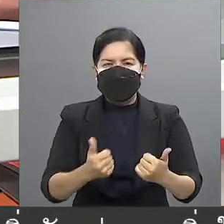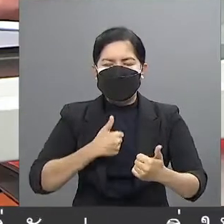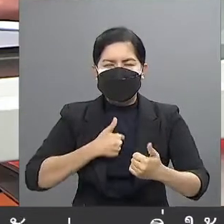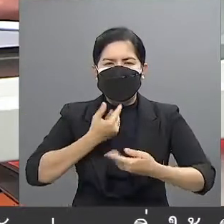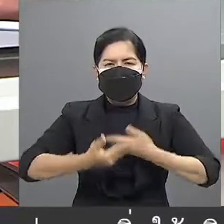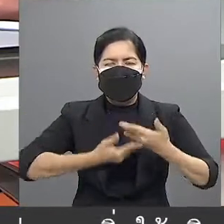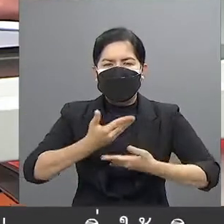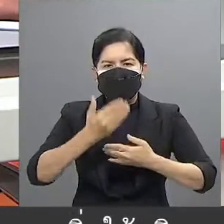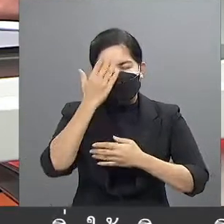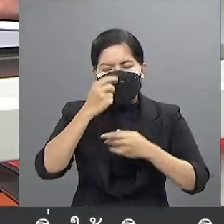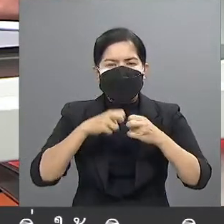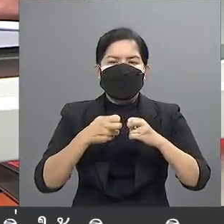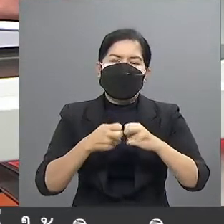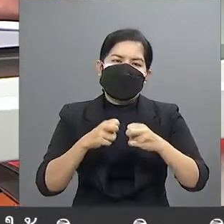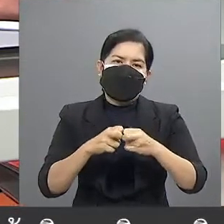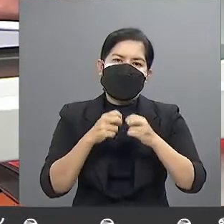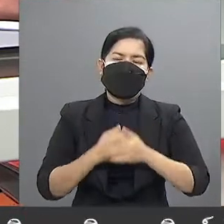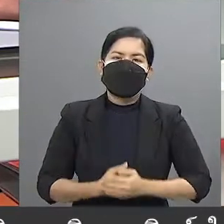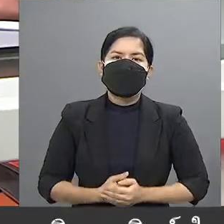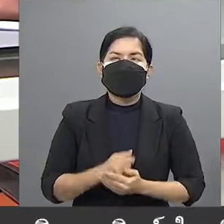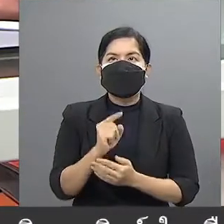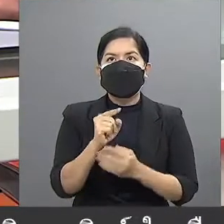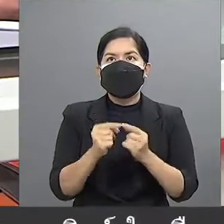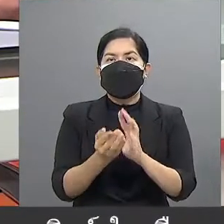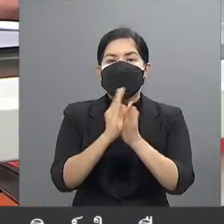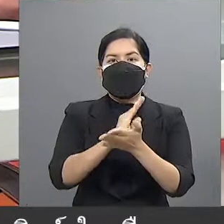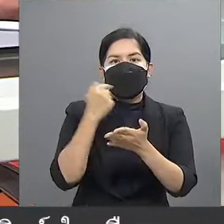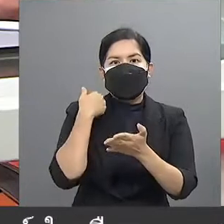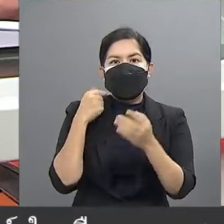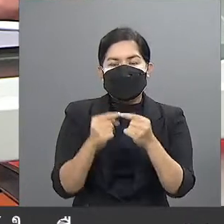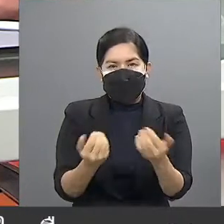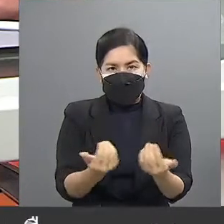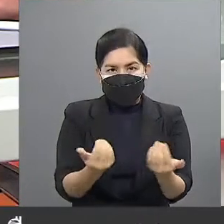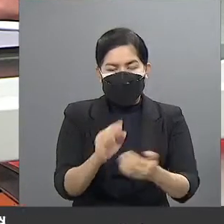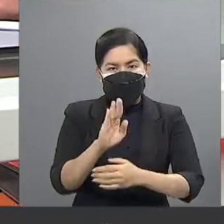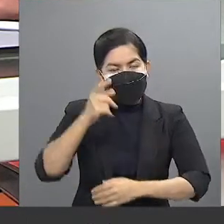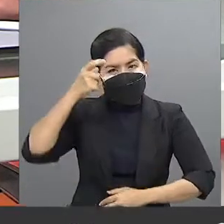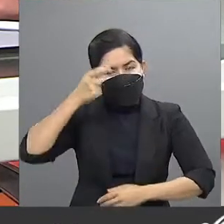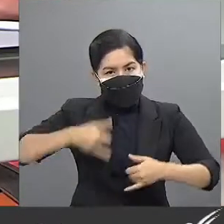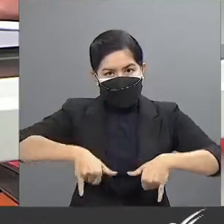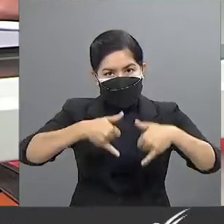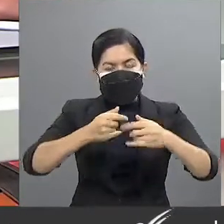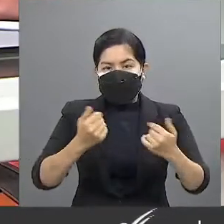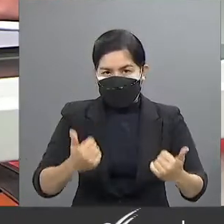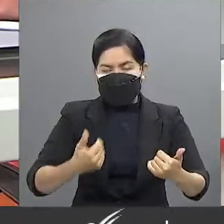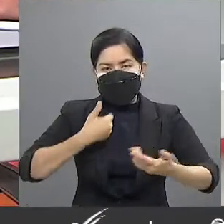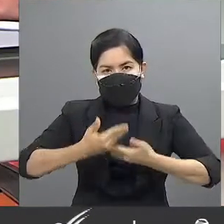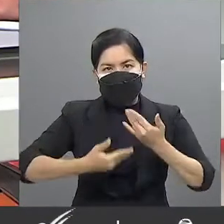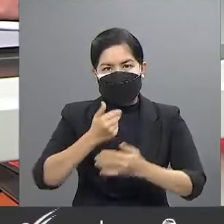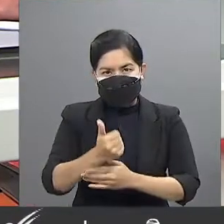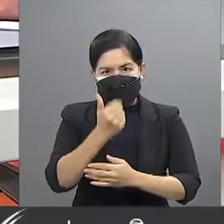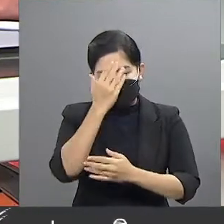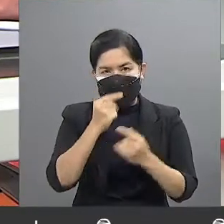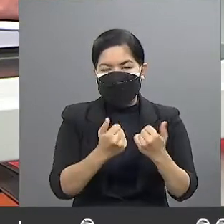หวนะคะ ค่ะส่วนทางกับธุรกิจผลิตลูกโคชนสายพันธุ์พื้นเมืองที่ตอนนี้ยังสวนกระแสนะคะเพราะว่ากำลังเป็นที่นิยมของ